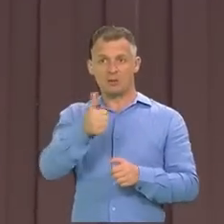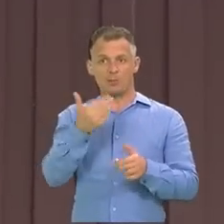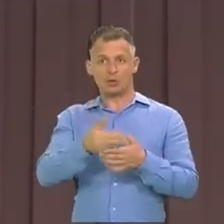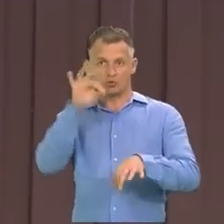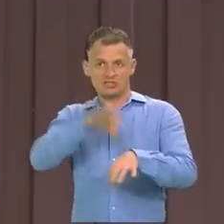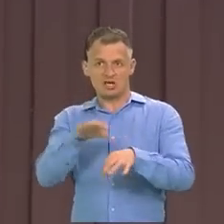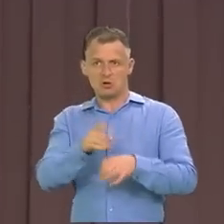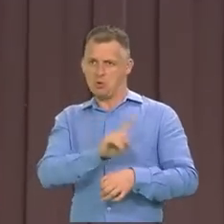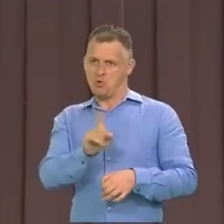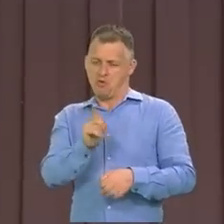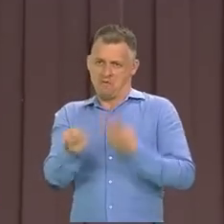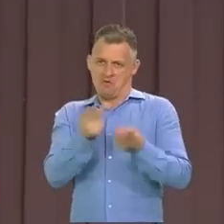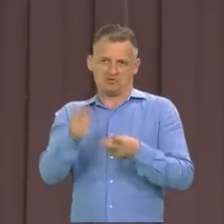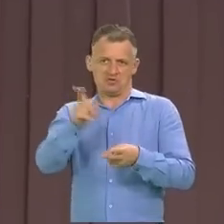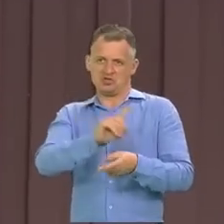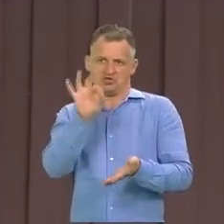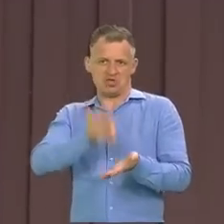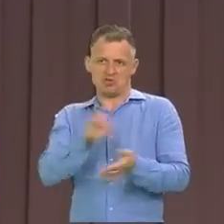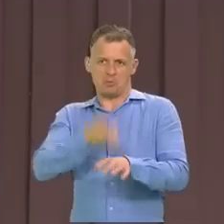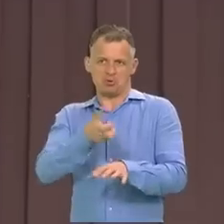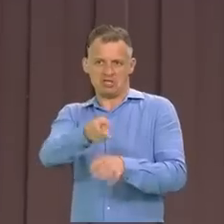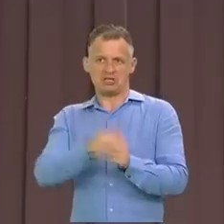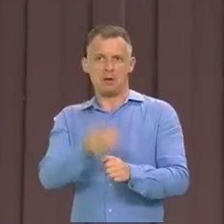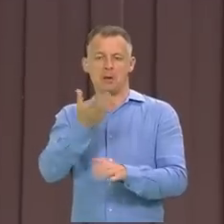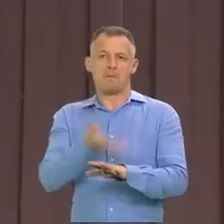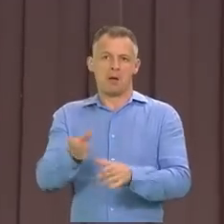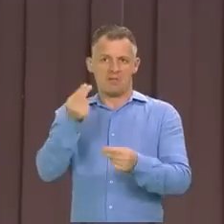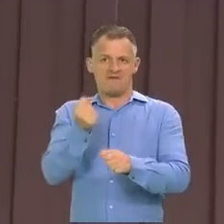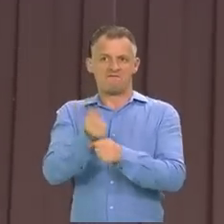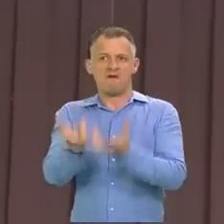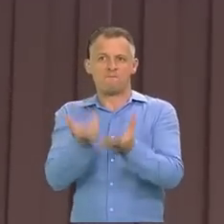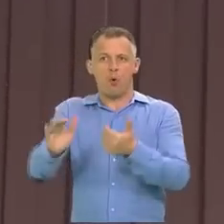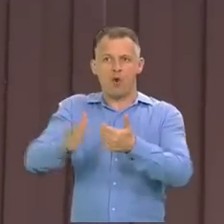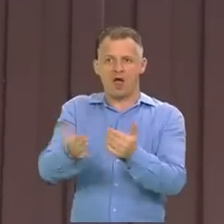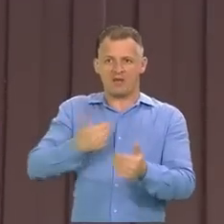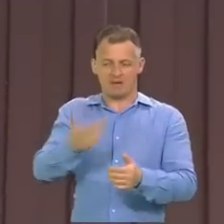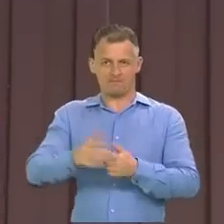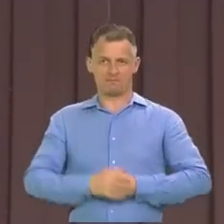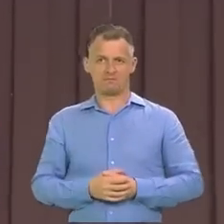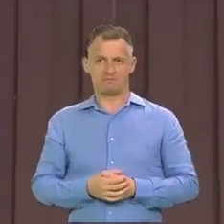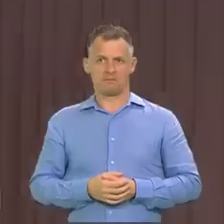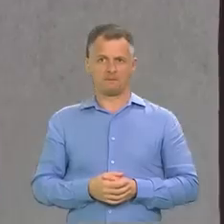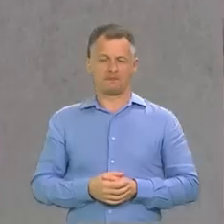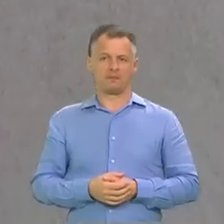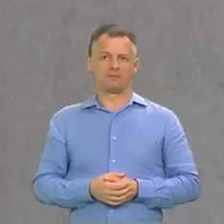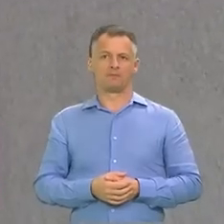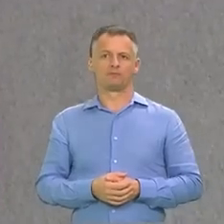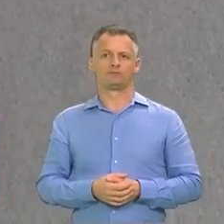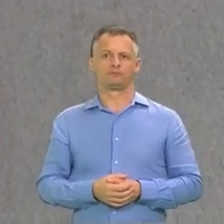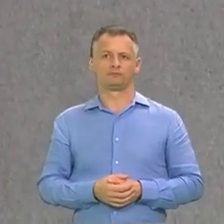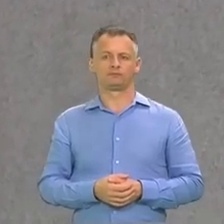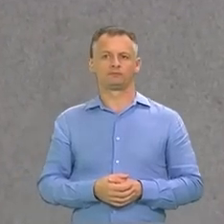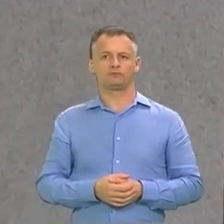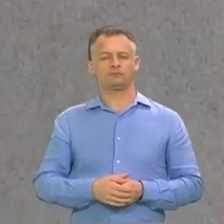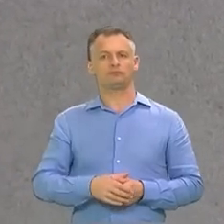N-am umblat eu cu prostii de ăștia niciodată. Mai bine fac foc lângă mine acolo. Dau... riscant. Da. Dau la o urtie foc. Am mai